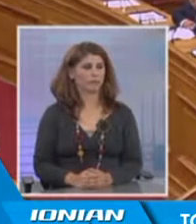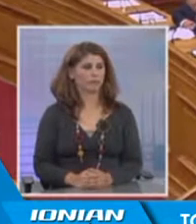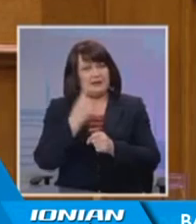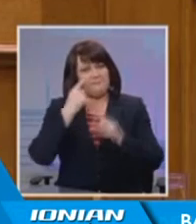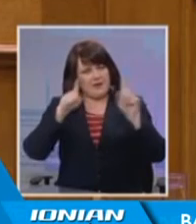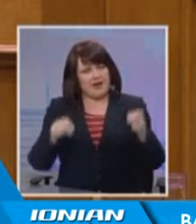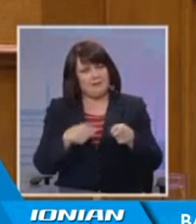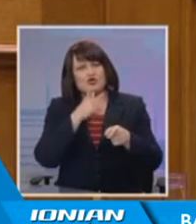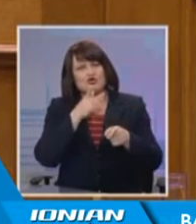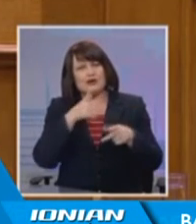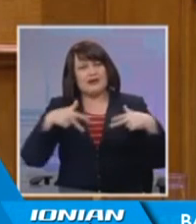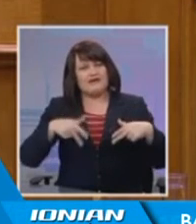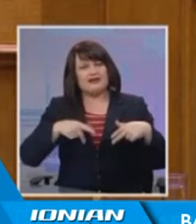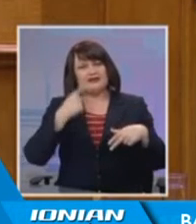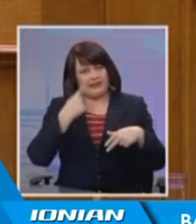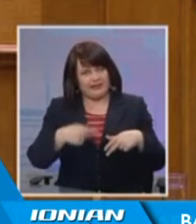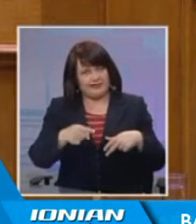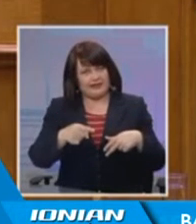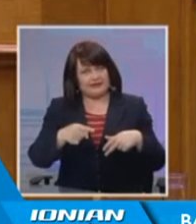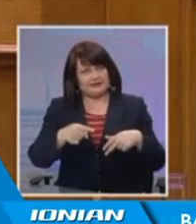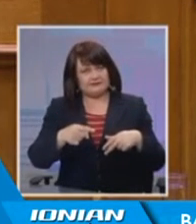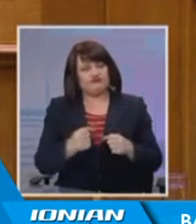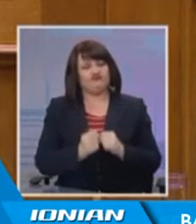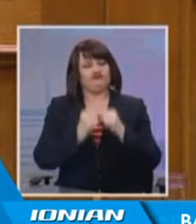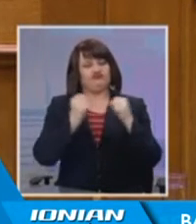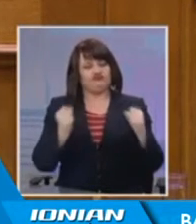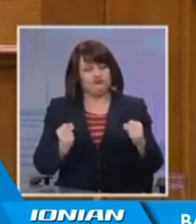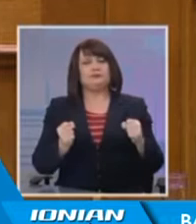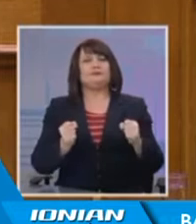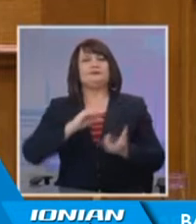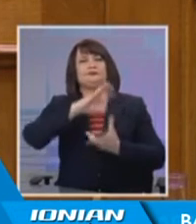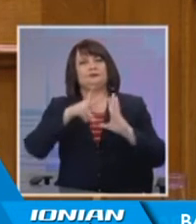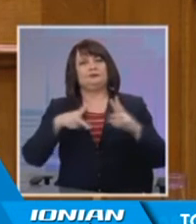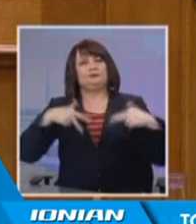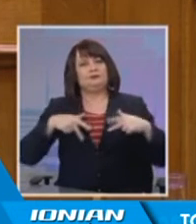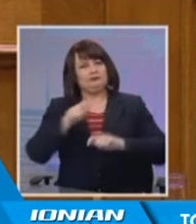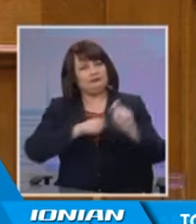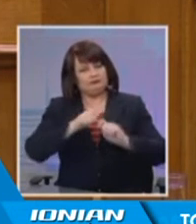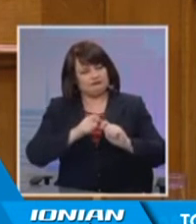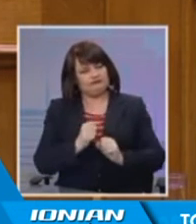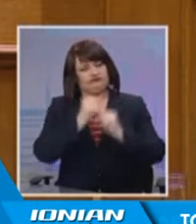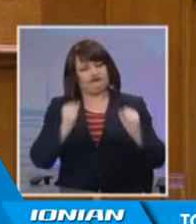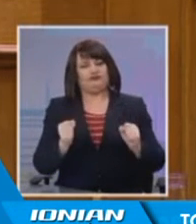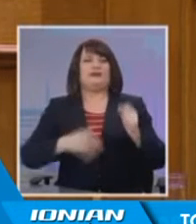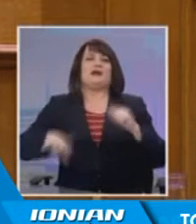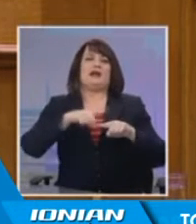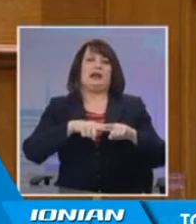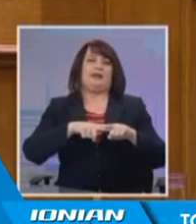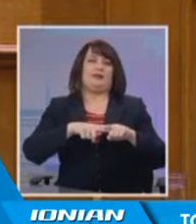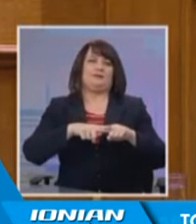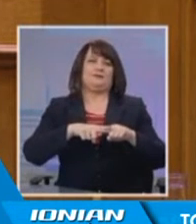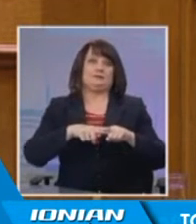κυβέρνηση. Τη χώρα θα τη σηκώσει όρθια μια οικουμενική κυβέρνηση. Και εγώ,